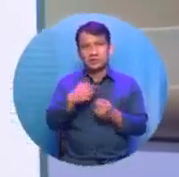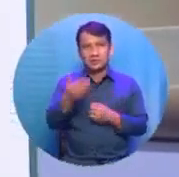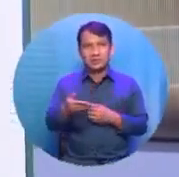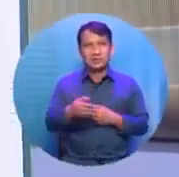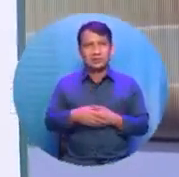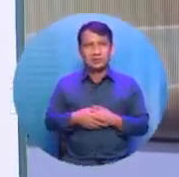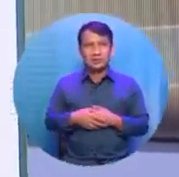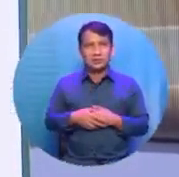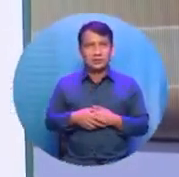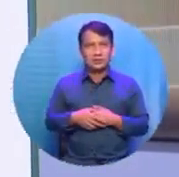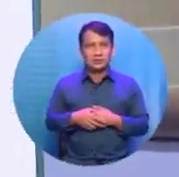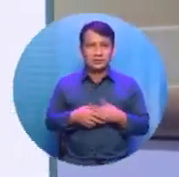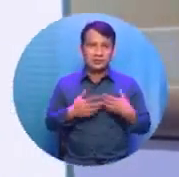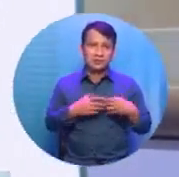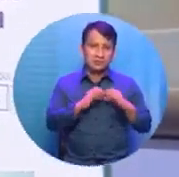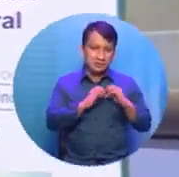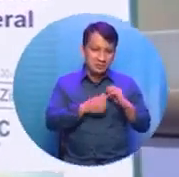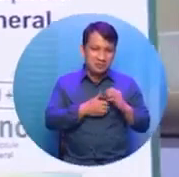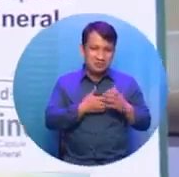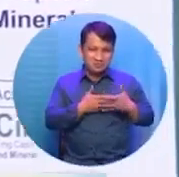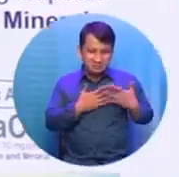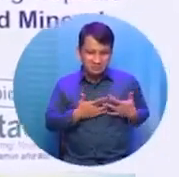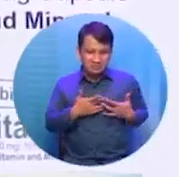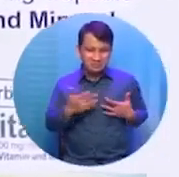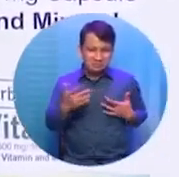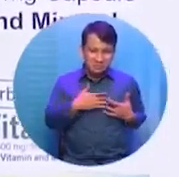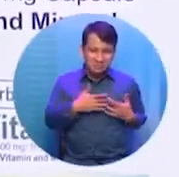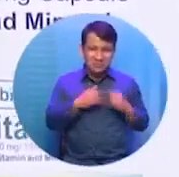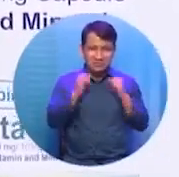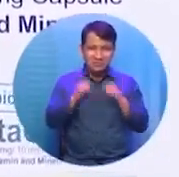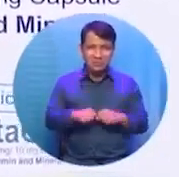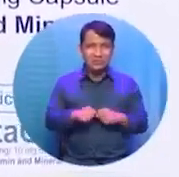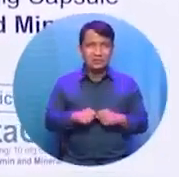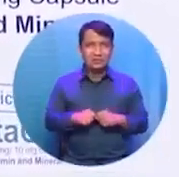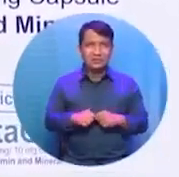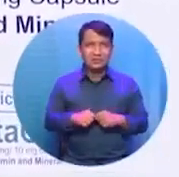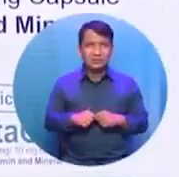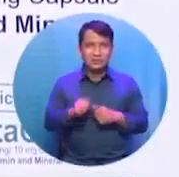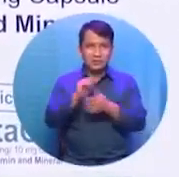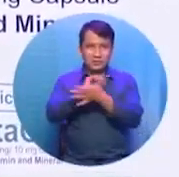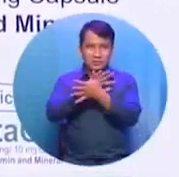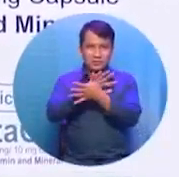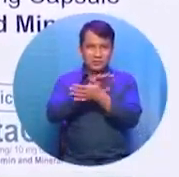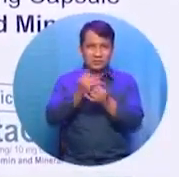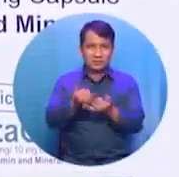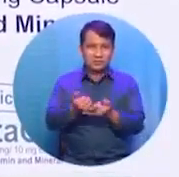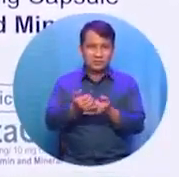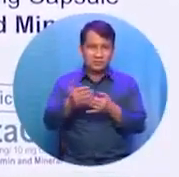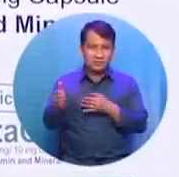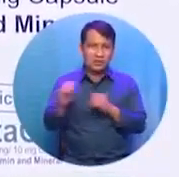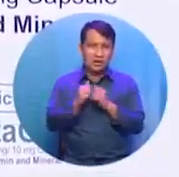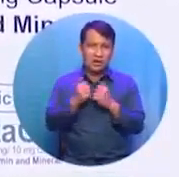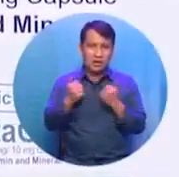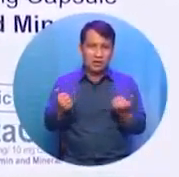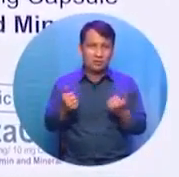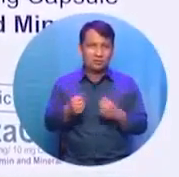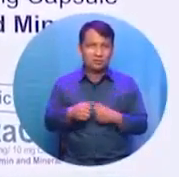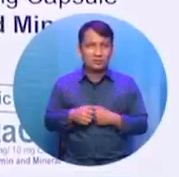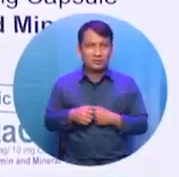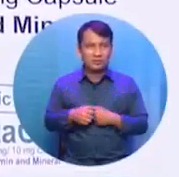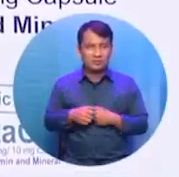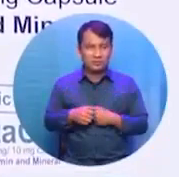Oh! Parang nadurog yung puso ko doon. Of course! Sige, kaya lang COVID ngayon eh. Paano yan?